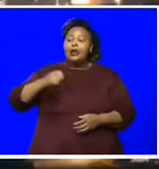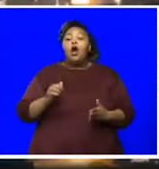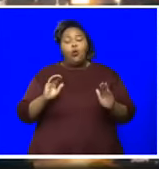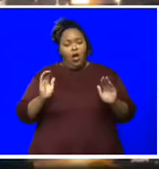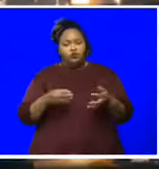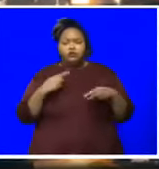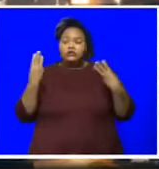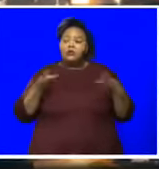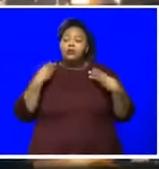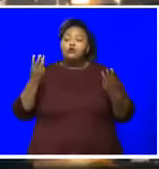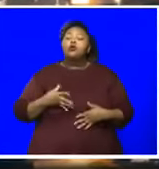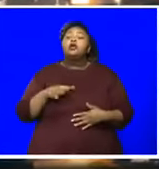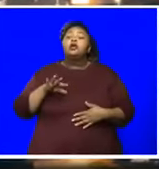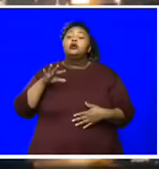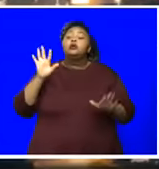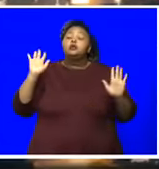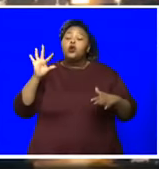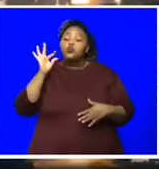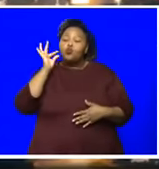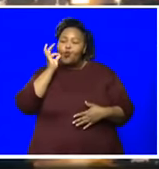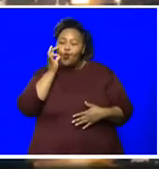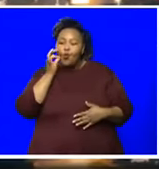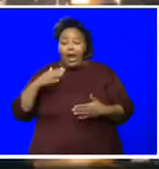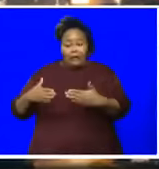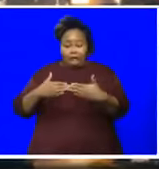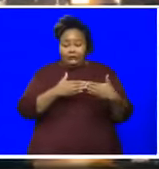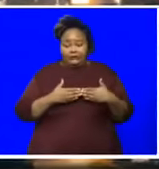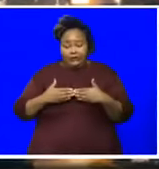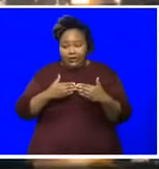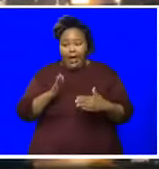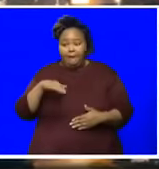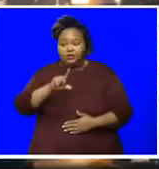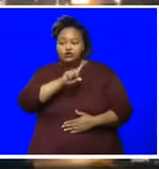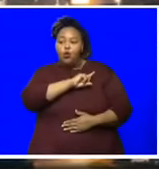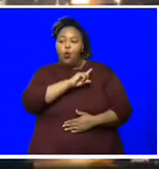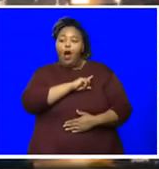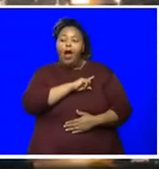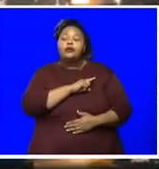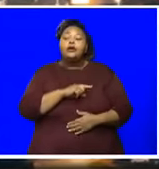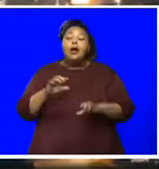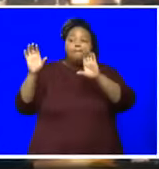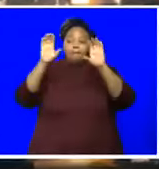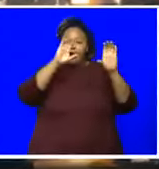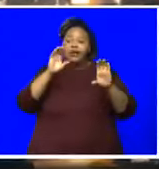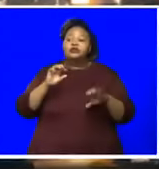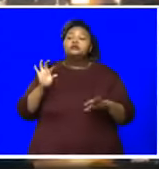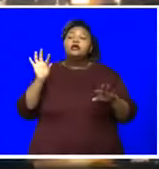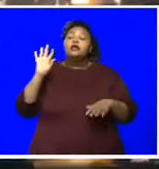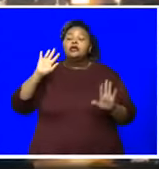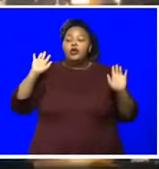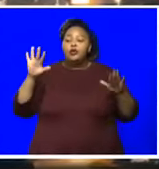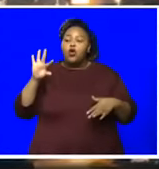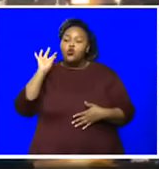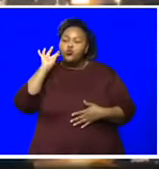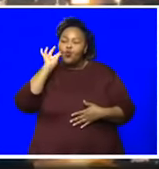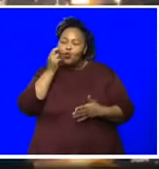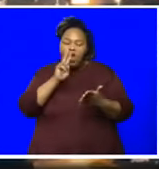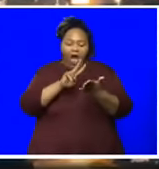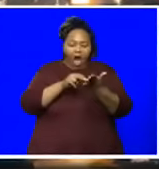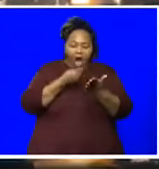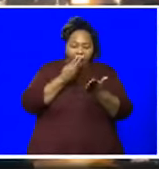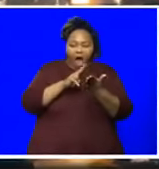njengaloko imakethe yeluju inyenti. Dokotela Ndlangamandla usho lokhu ngesikhathi lakuleli ligubhali ilanga lebumcoka